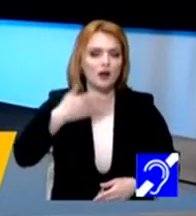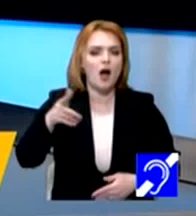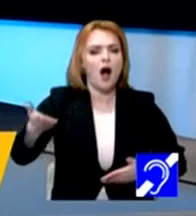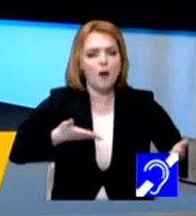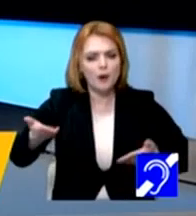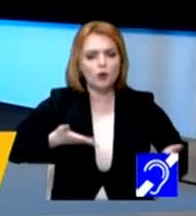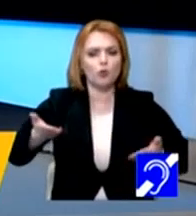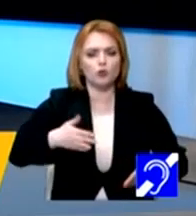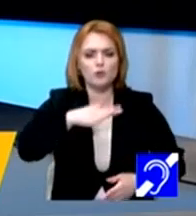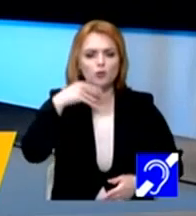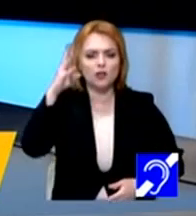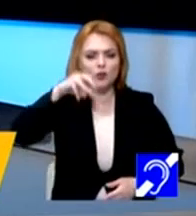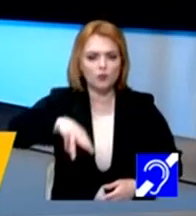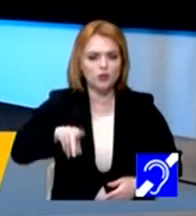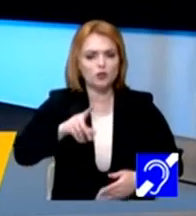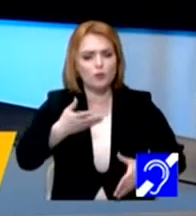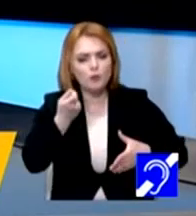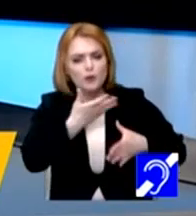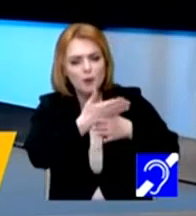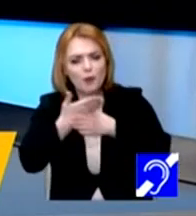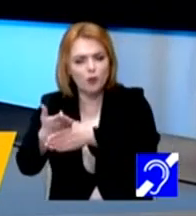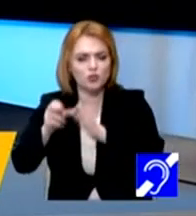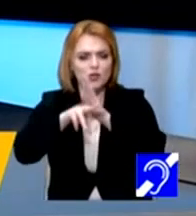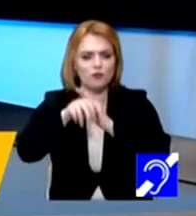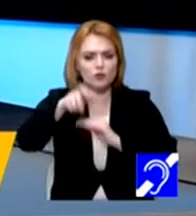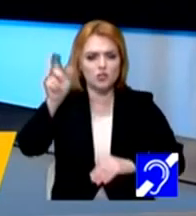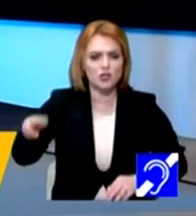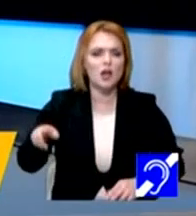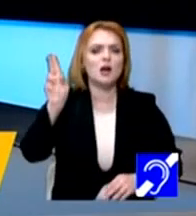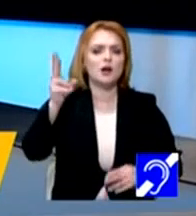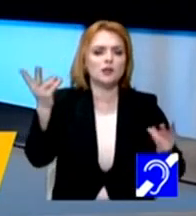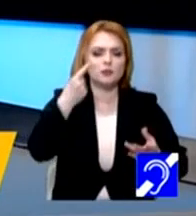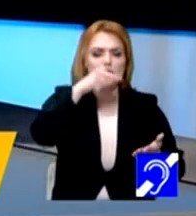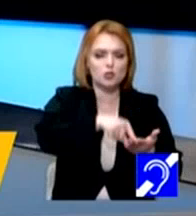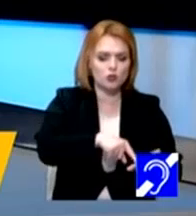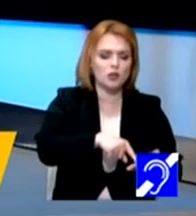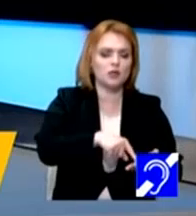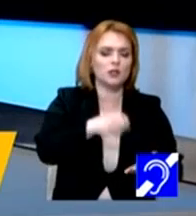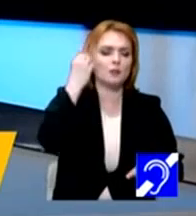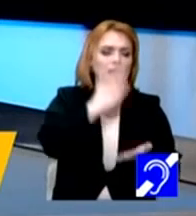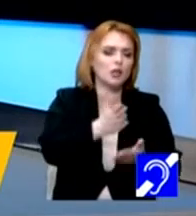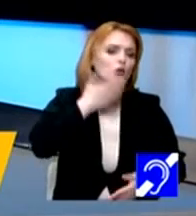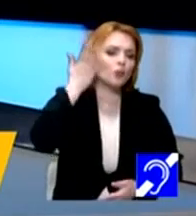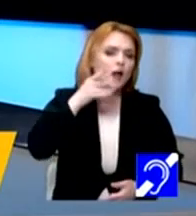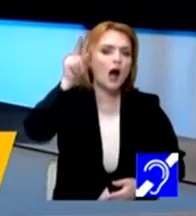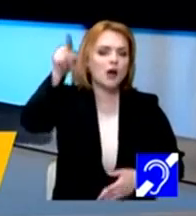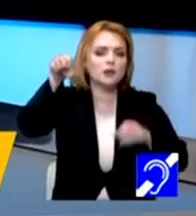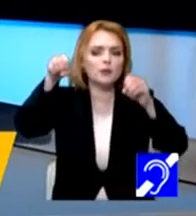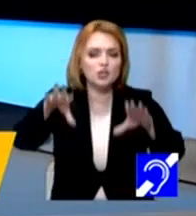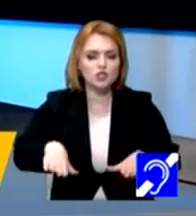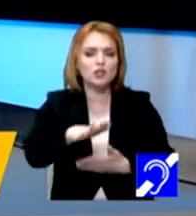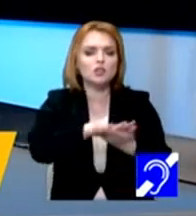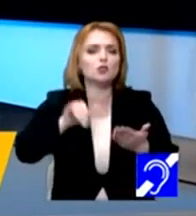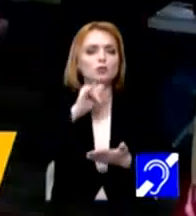de kilometri pentru a oferi o mână de ajutor refugiaților care urmează să ajungă la București, acolo unde vor decide încotro merg